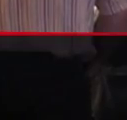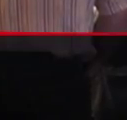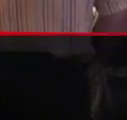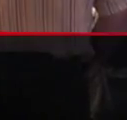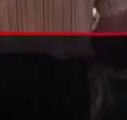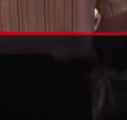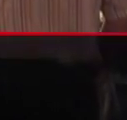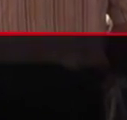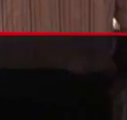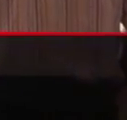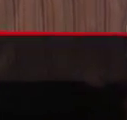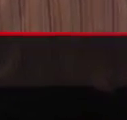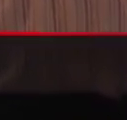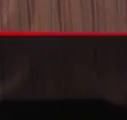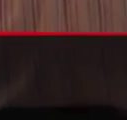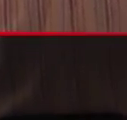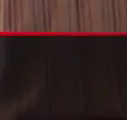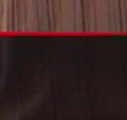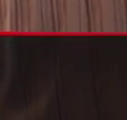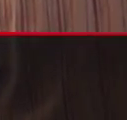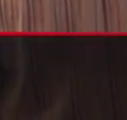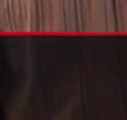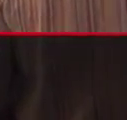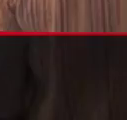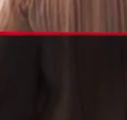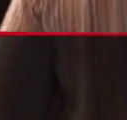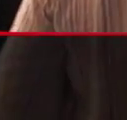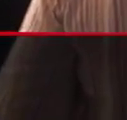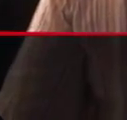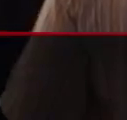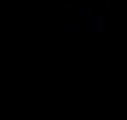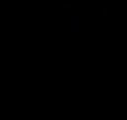arteko errenta baten trukean, beren jarduera egin ahal izango dute horrek gazteok.